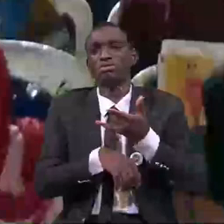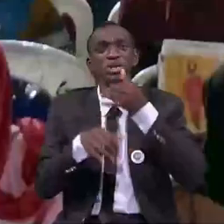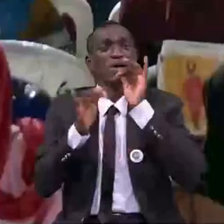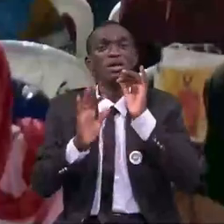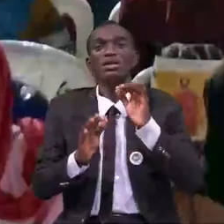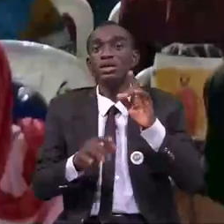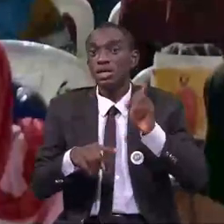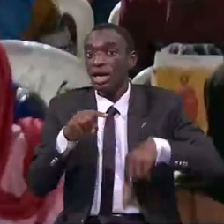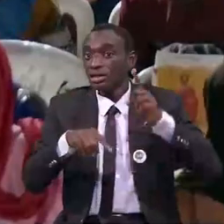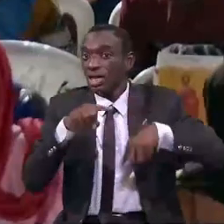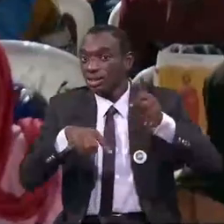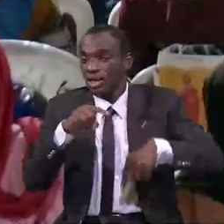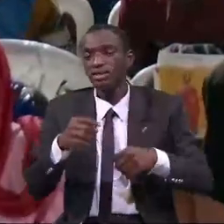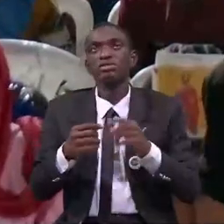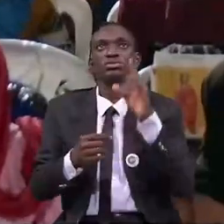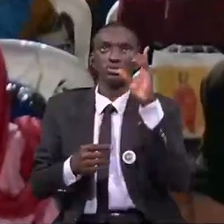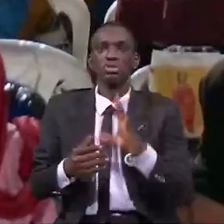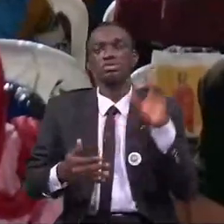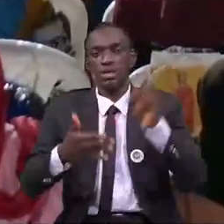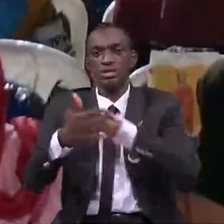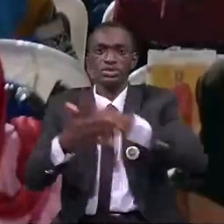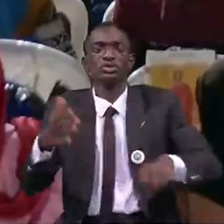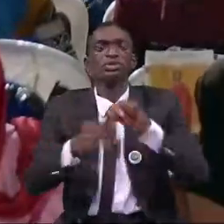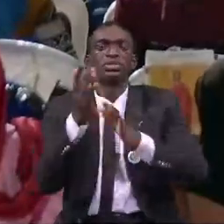c'est annulé de votre vie ce